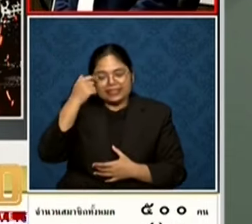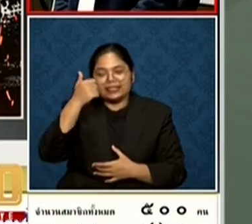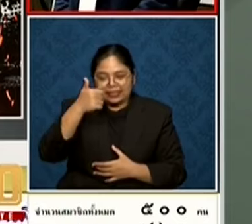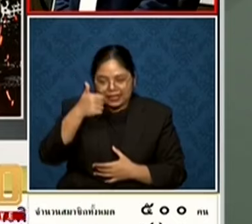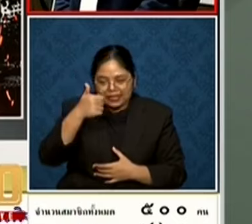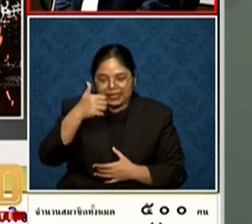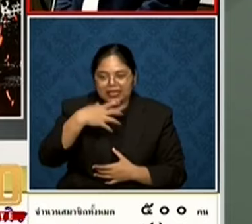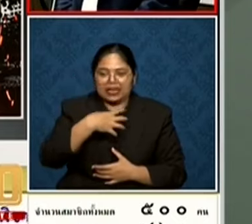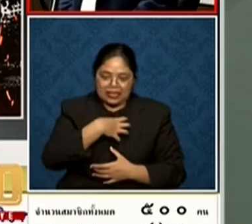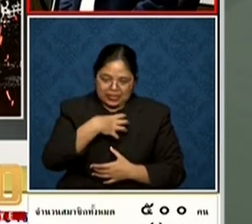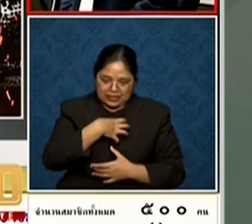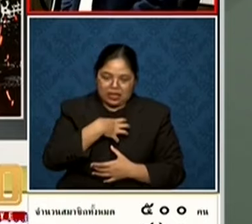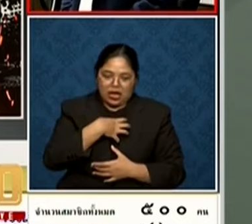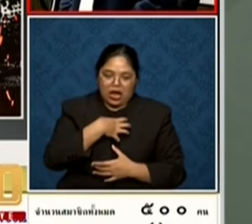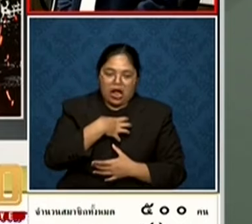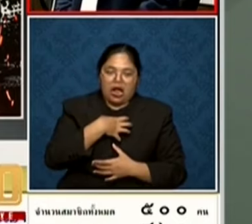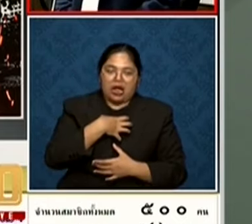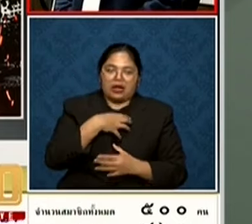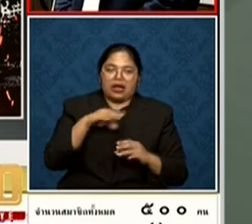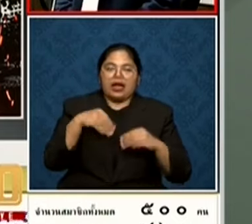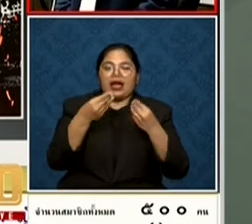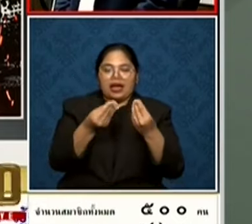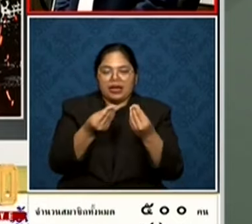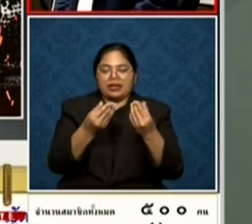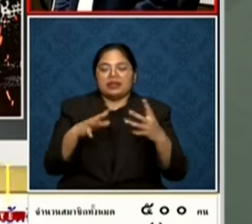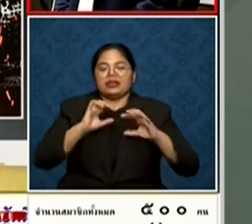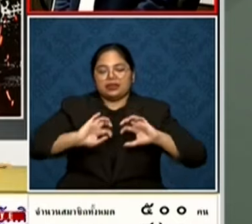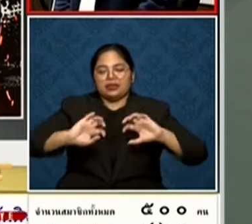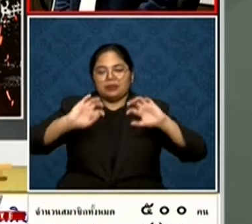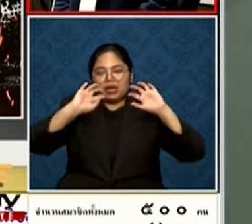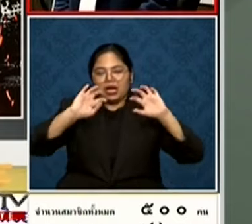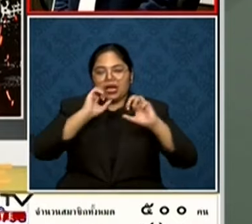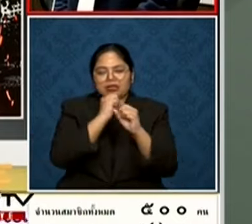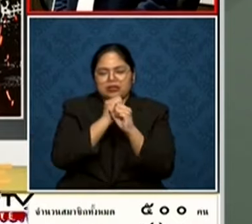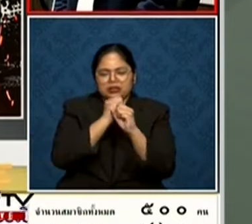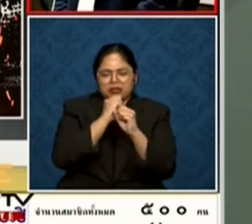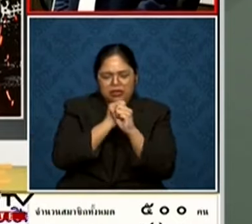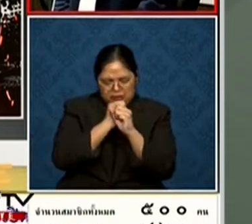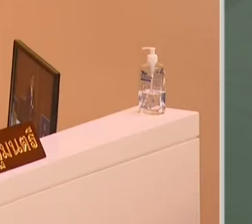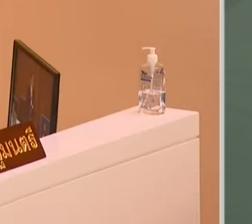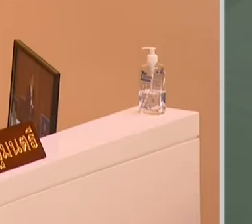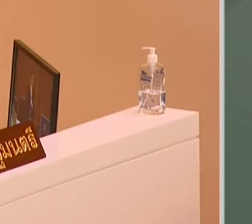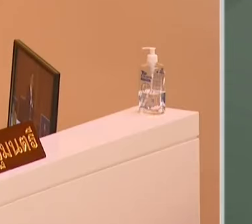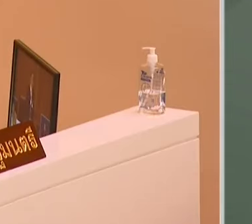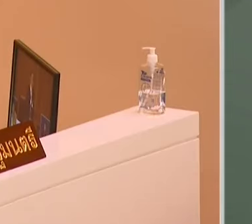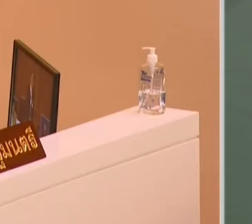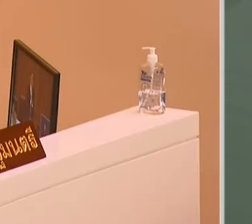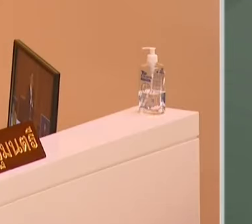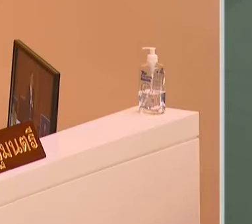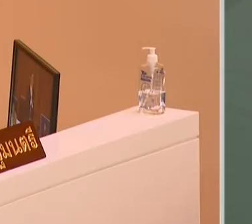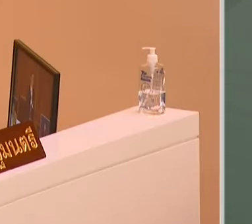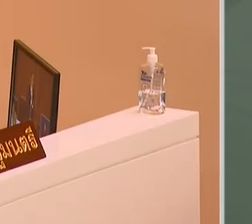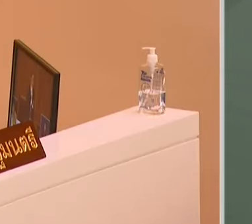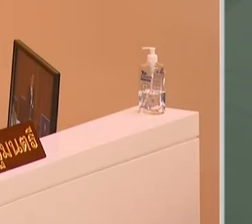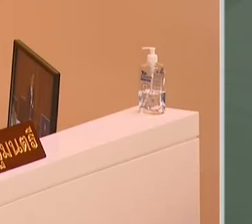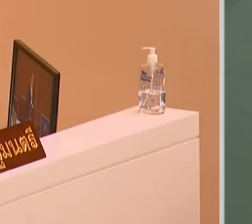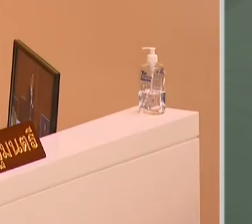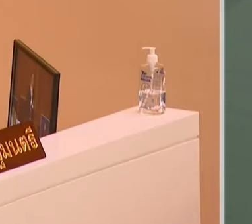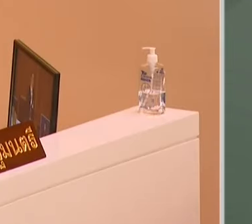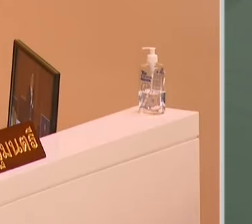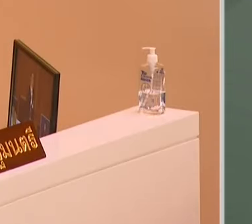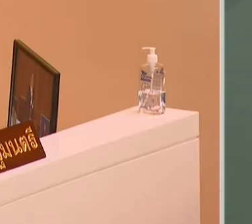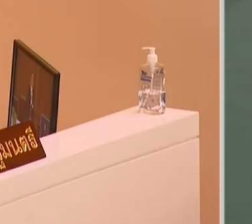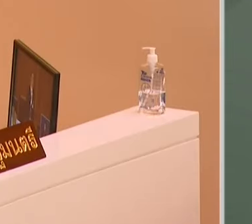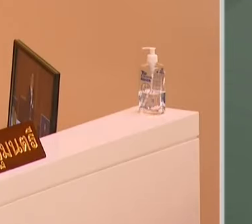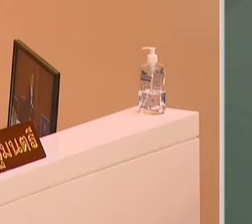รู้นะครับข้อมูลได้อย่างกว้างขวางนะครับในขณะที่รัฐบาลผมคิดว่ายังเป็นนะครับทำงานอภิปร